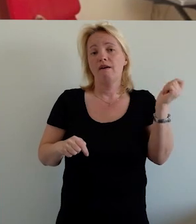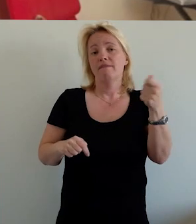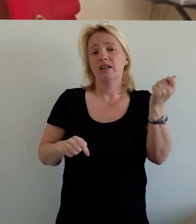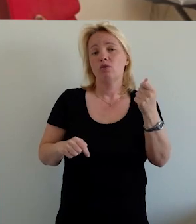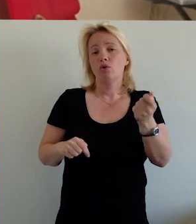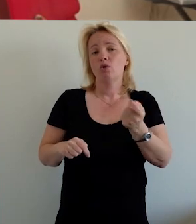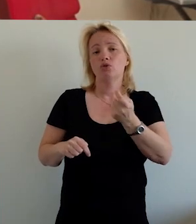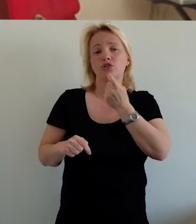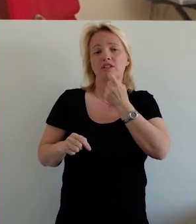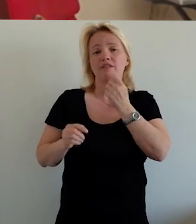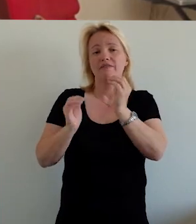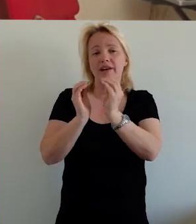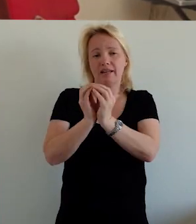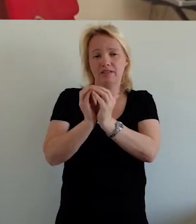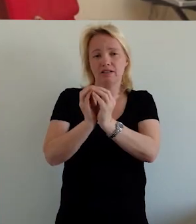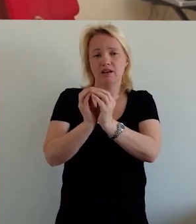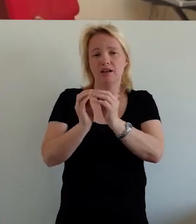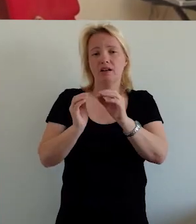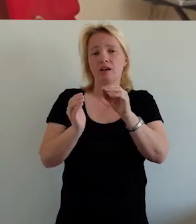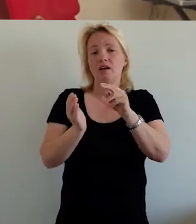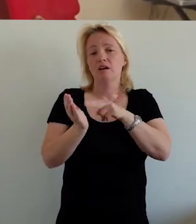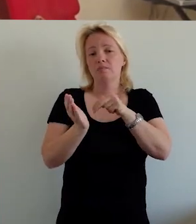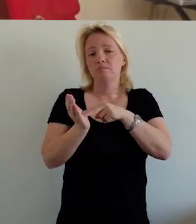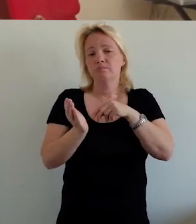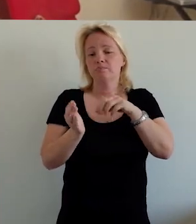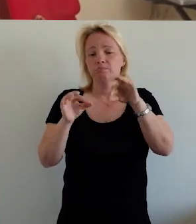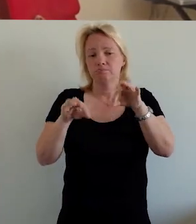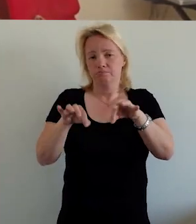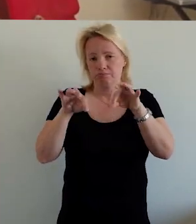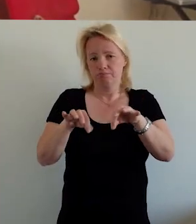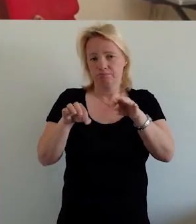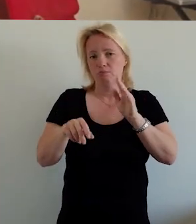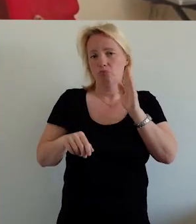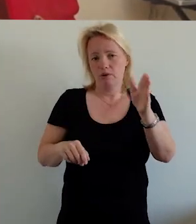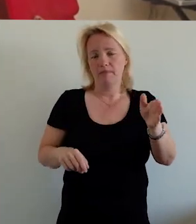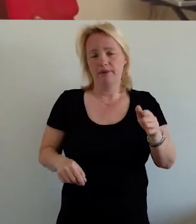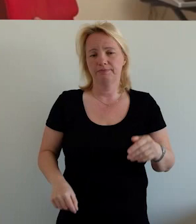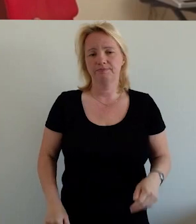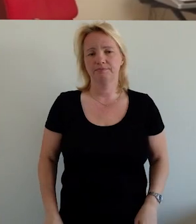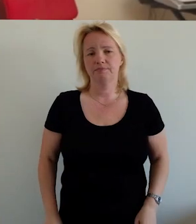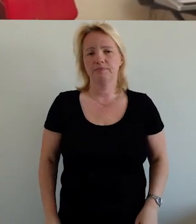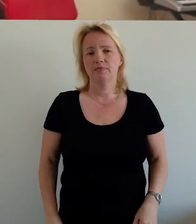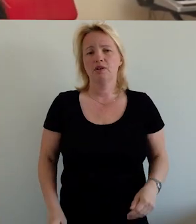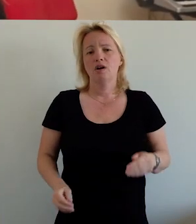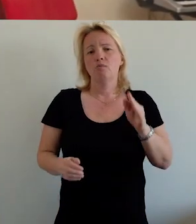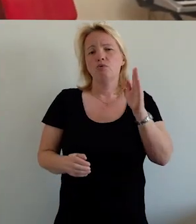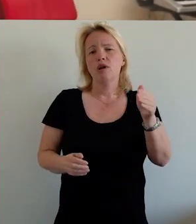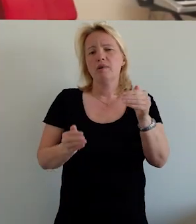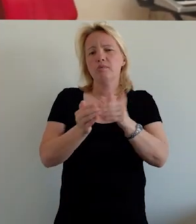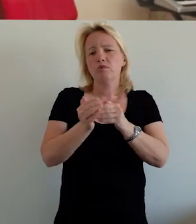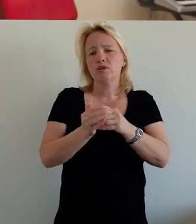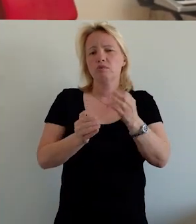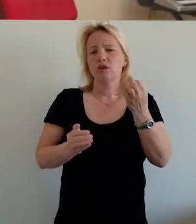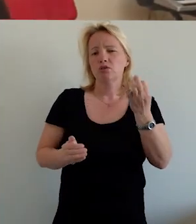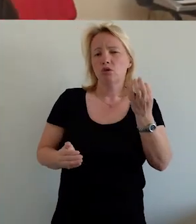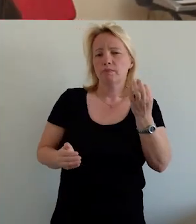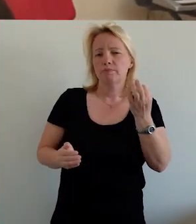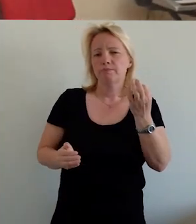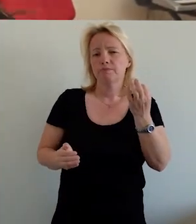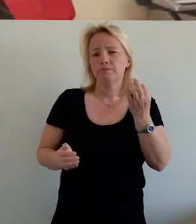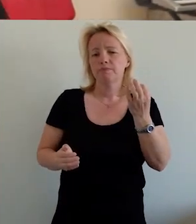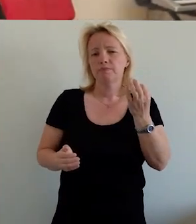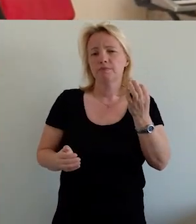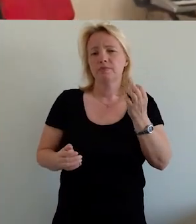společně budeme malovat velikonoční vajíčka. Na velikonoční vajíčka budeme potřebovat